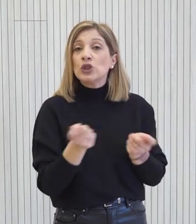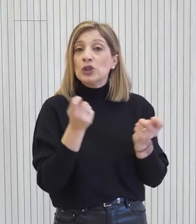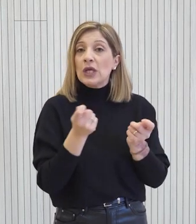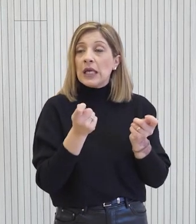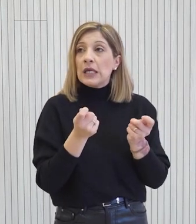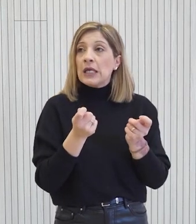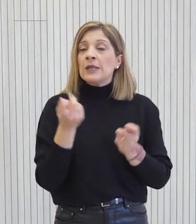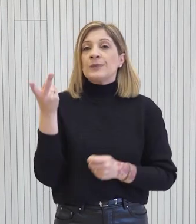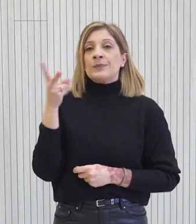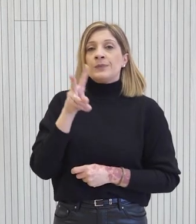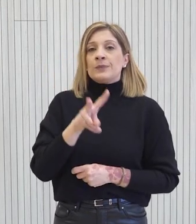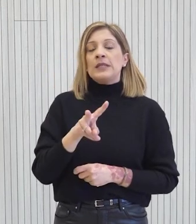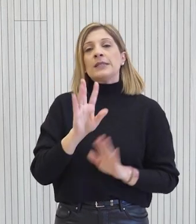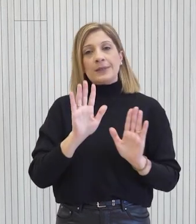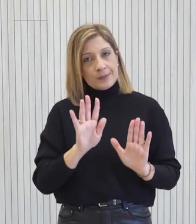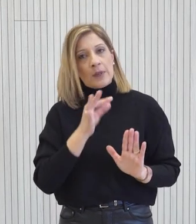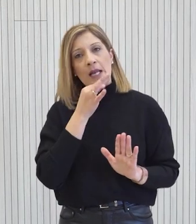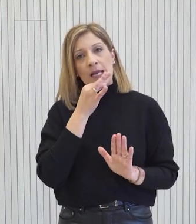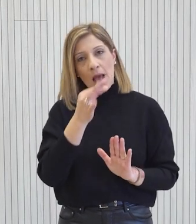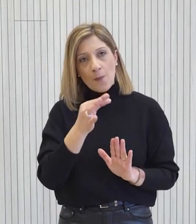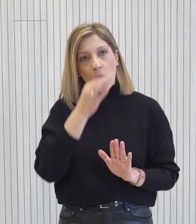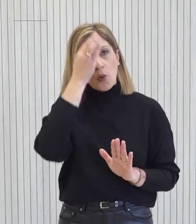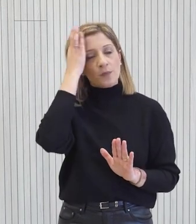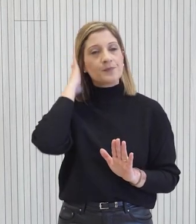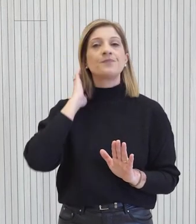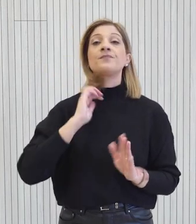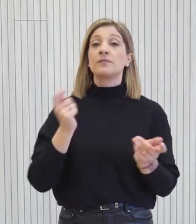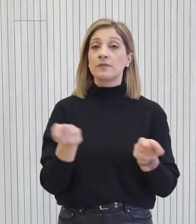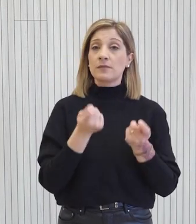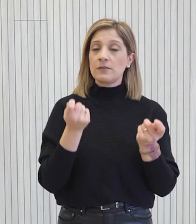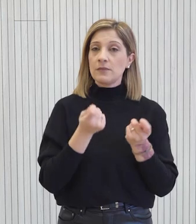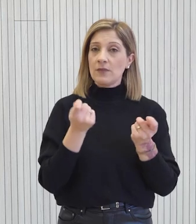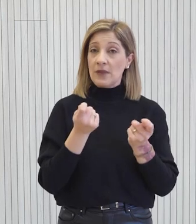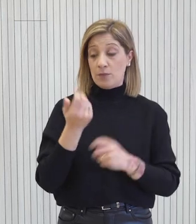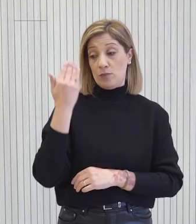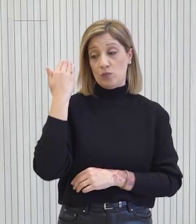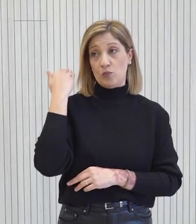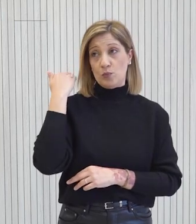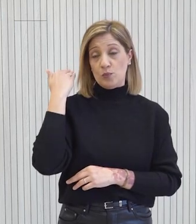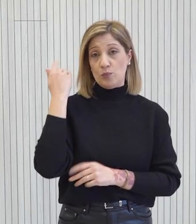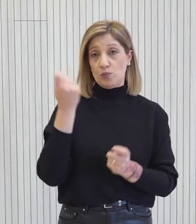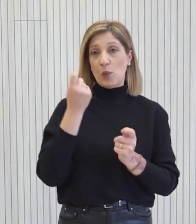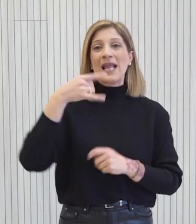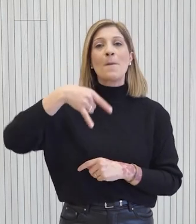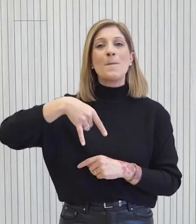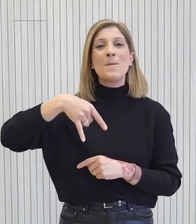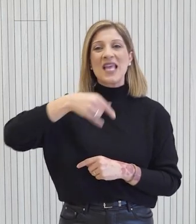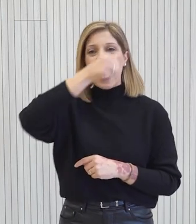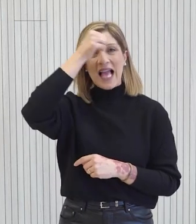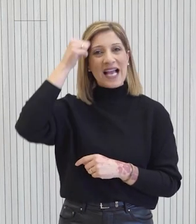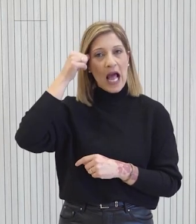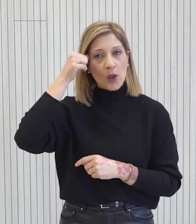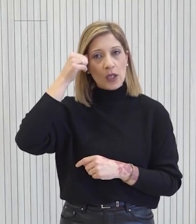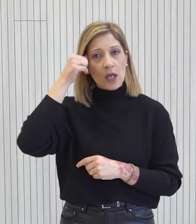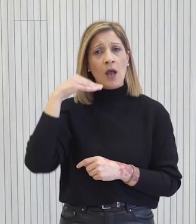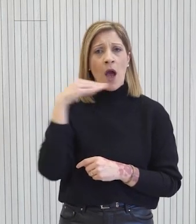στην Κύπρο, υπήρχε έτσι μια έντονη αντίδραση, εφόσον την επίθεση τότε την είχαν δεχτεί μέλη της Ινερτικής Δύναμης. Γνωρίζουν, ενημερώθηκαν επικοινωνίες για το νέο περιστατικό. Ναι, να μου επιτρέψω να σας πω ότι ναι, όταν έγιναν τα παράδεκτα επίσης επεισόδια στην Πύλα, υπήρξε η